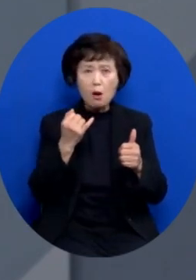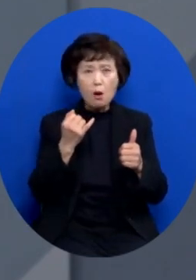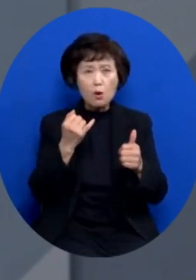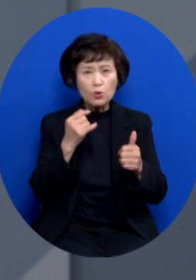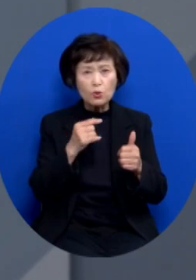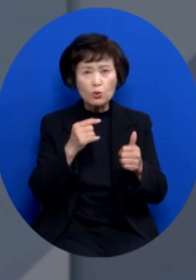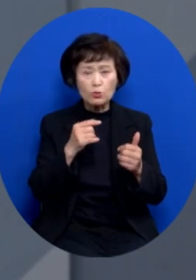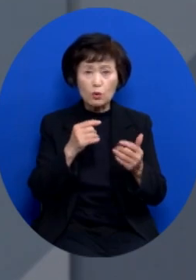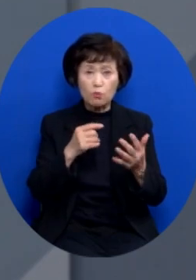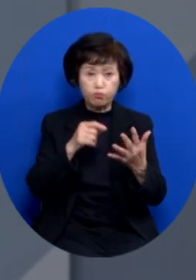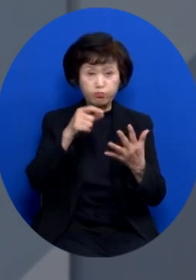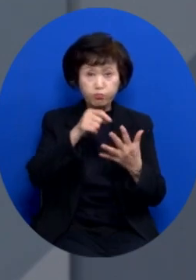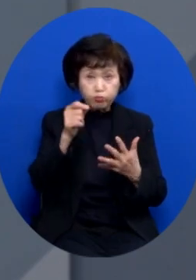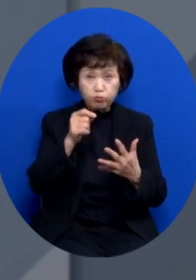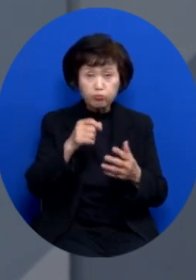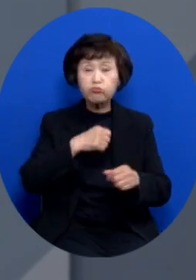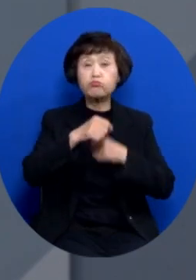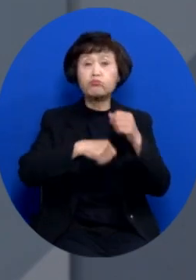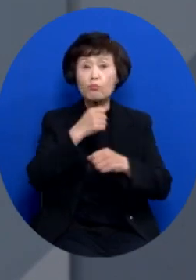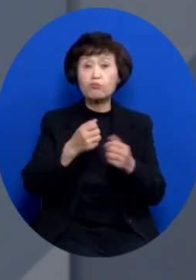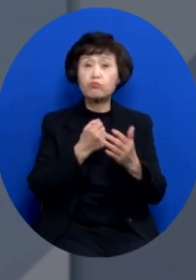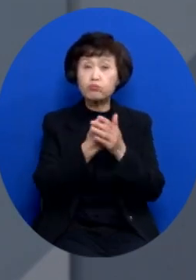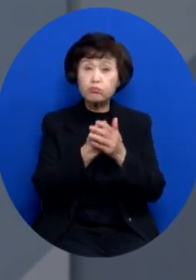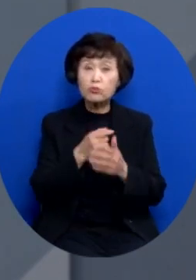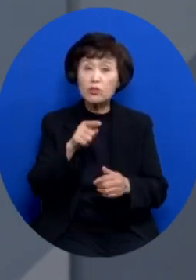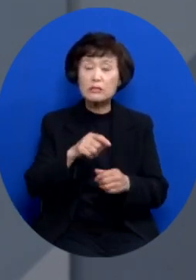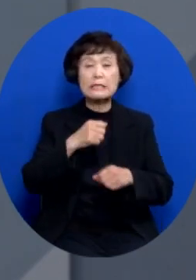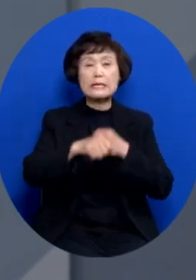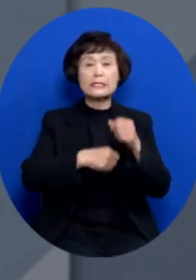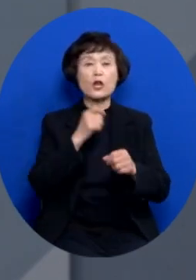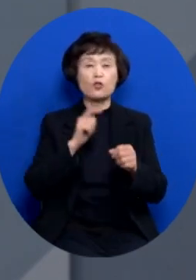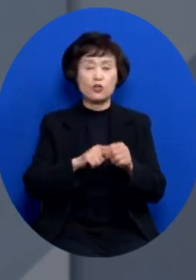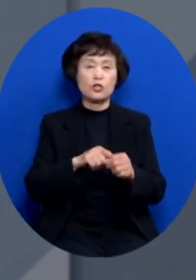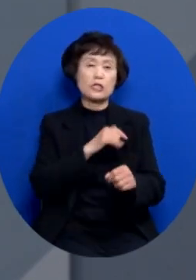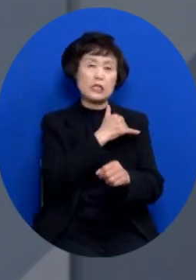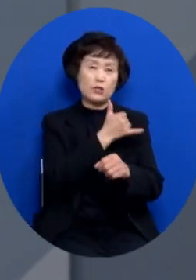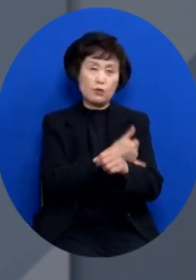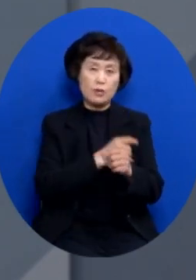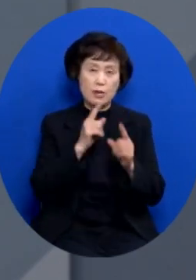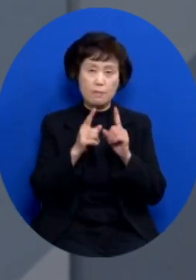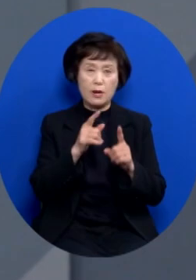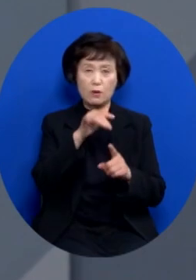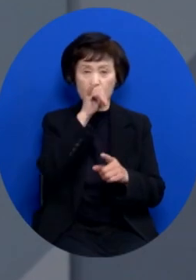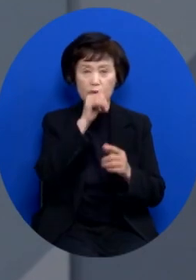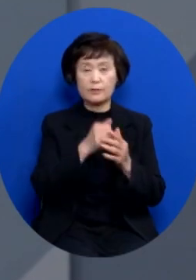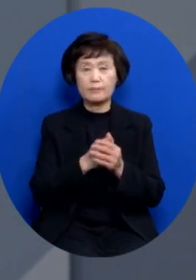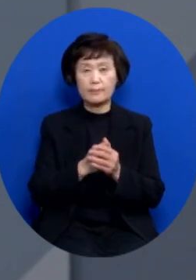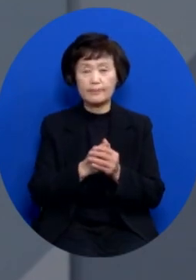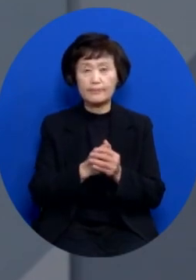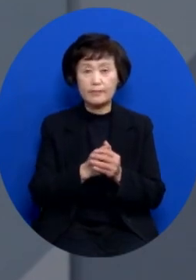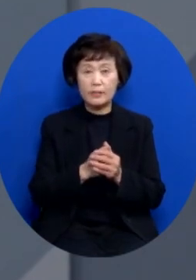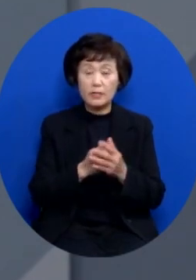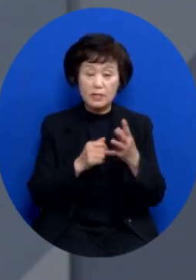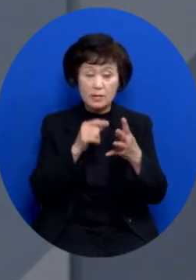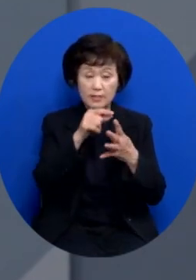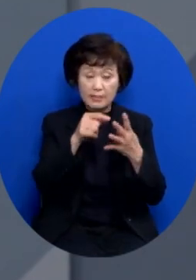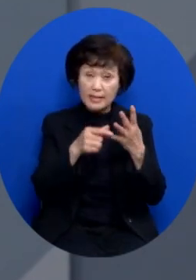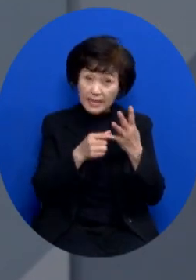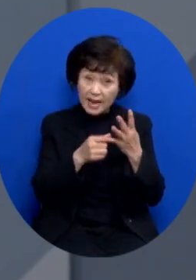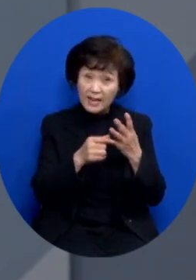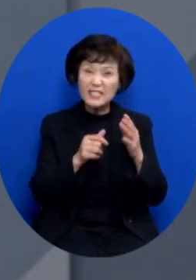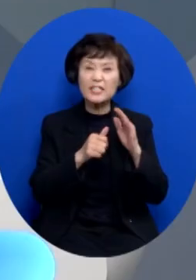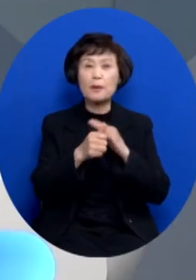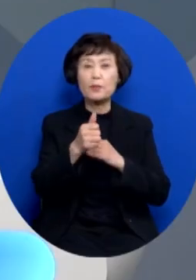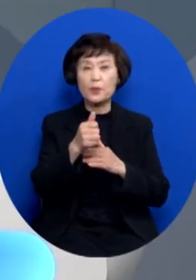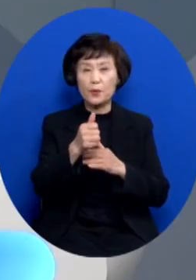오늘날 가장 큰 문제가 될 수 있는데 이게 이제 자유적 인권이라고 할 수 있죠. 이런 형태가 대표적으로 한 네 가지 정도로 해서 저는 이렇게 분류를